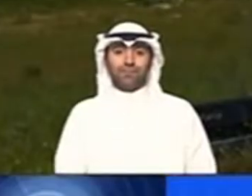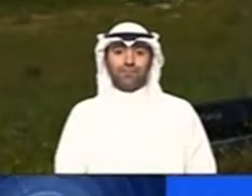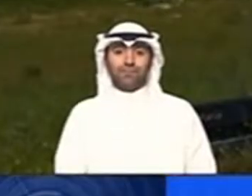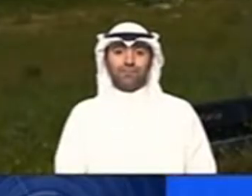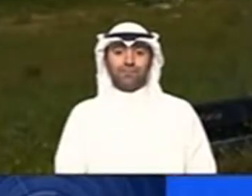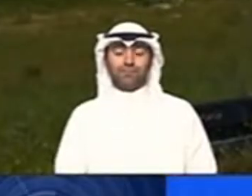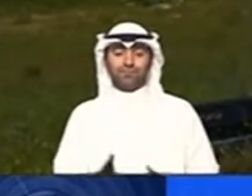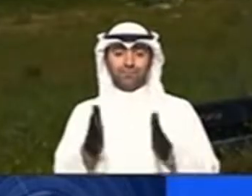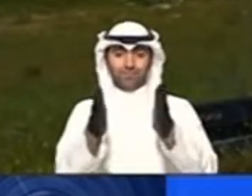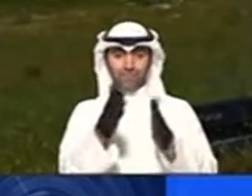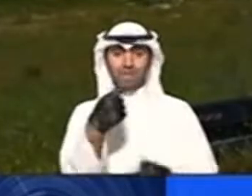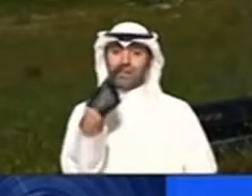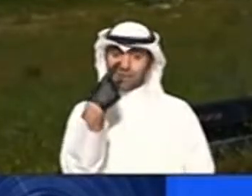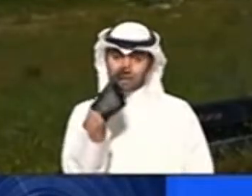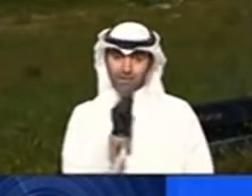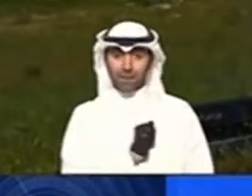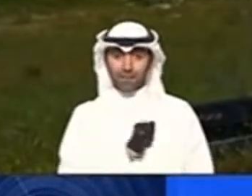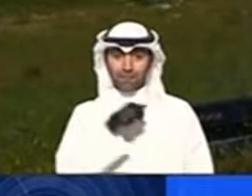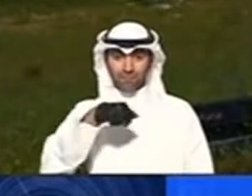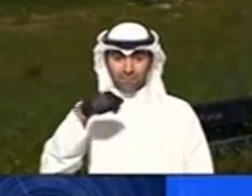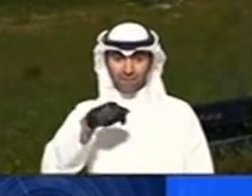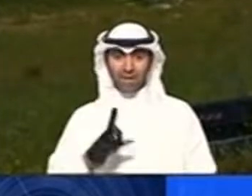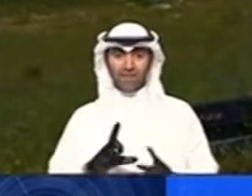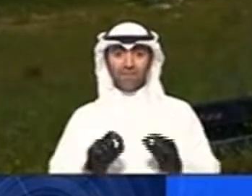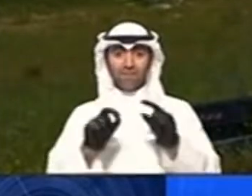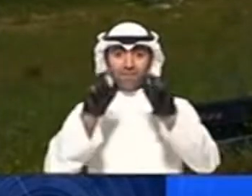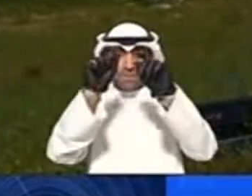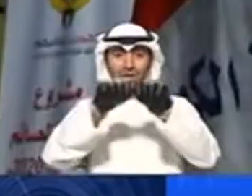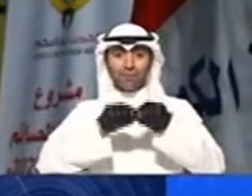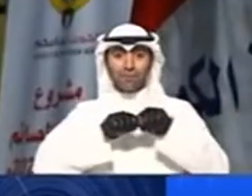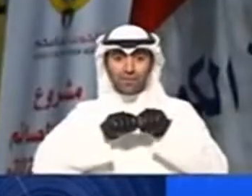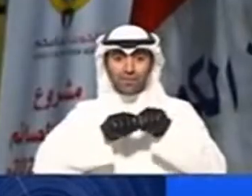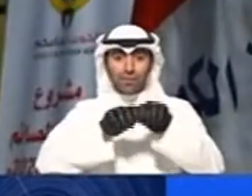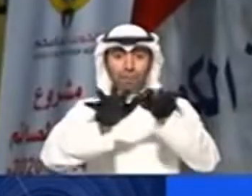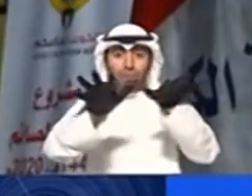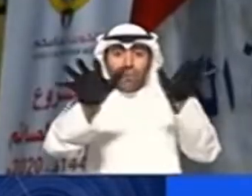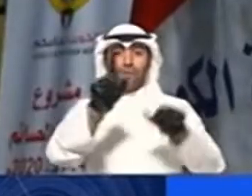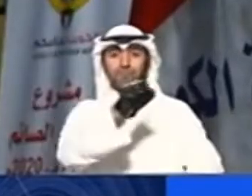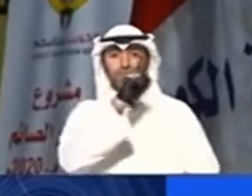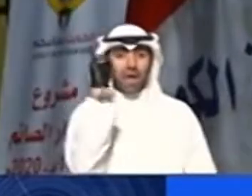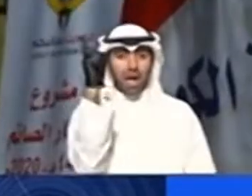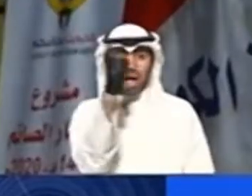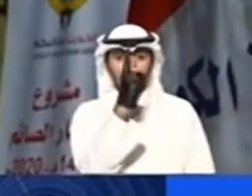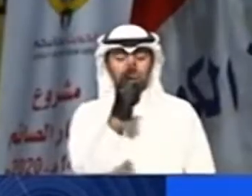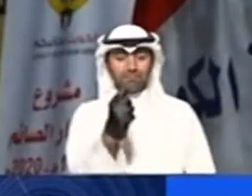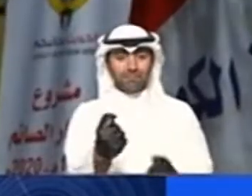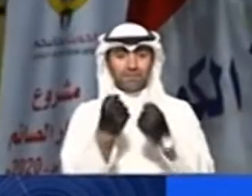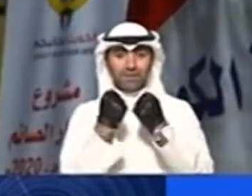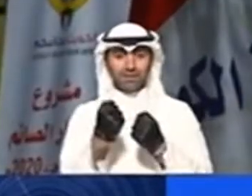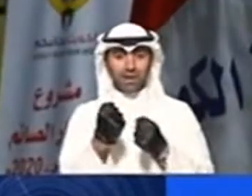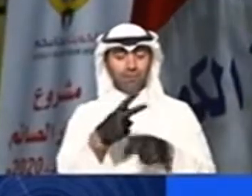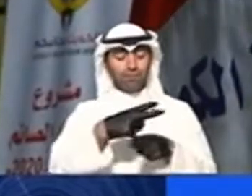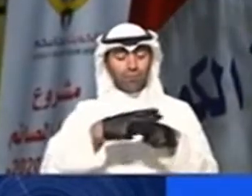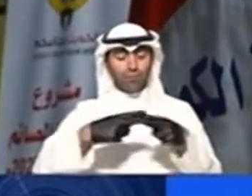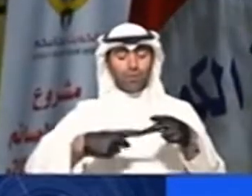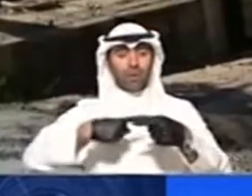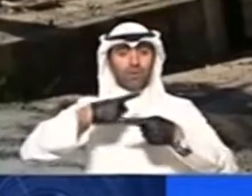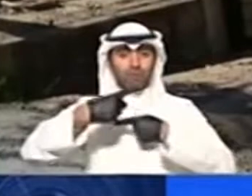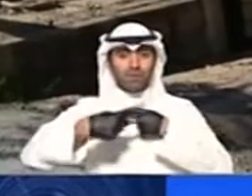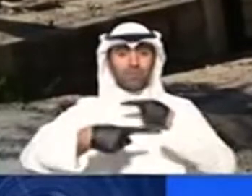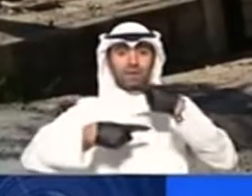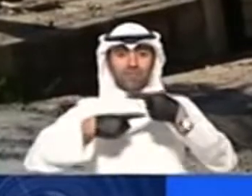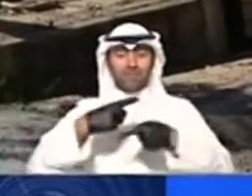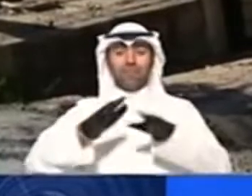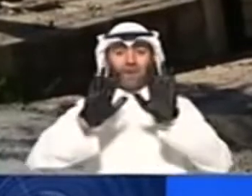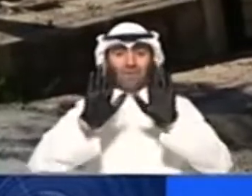في ظل الأزمة الإنسانية التي سببتها كورونا، تواصل دولة الكويت تقديم مساعدتها إلى جميع